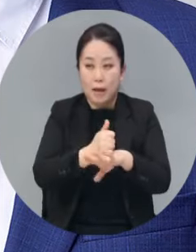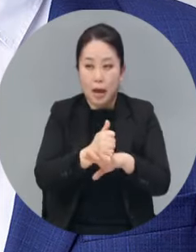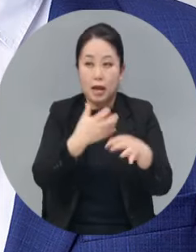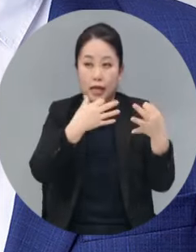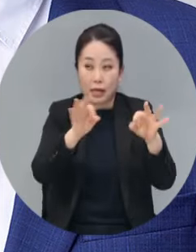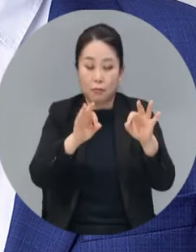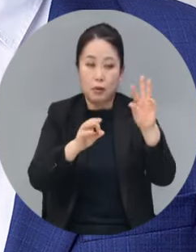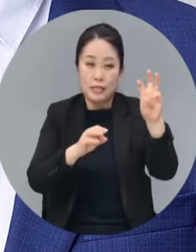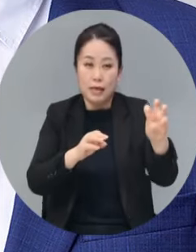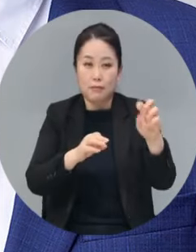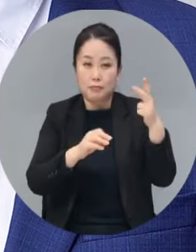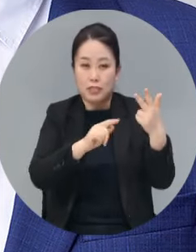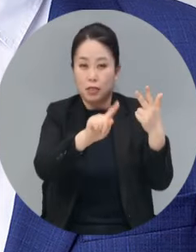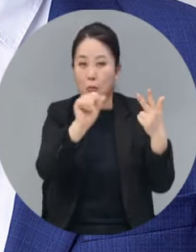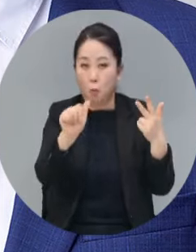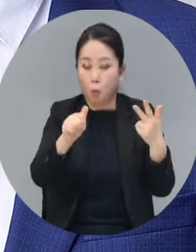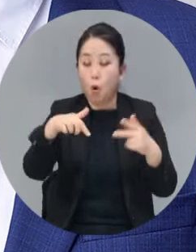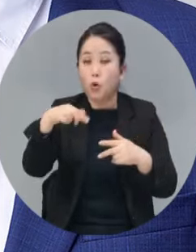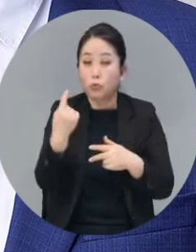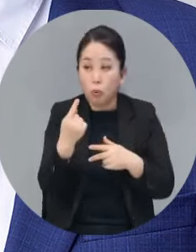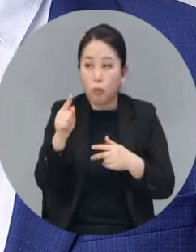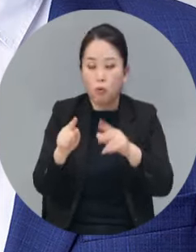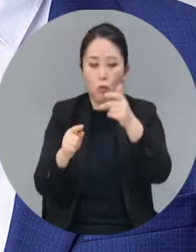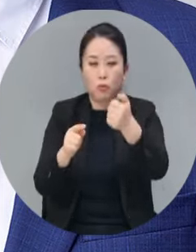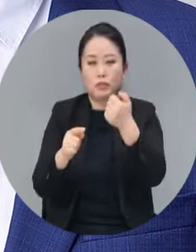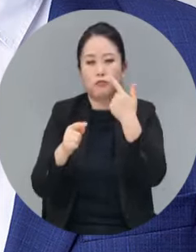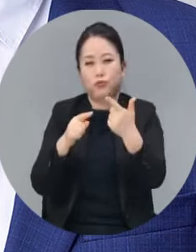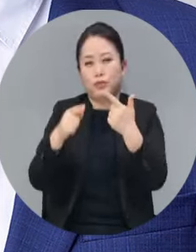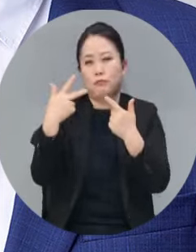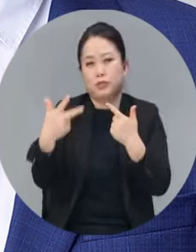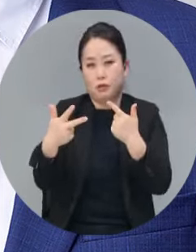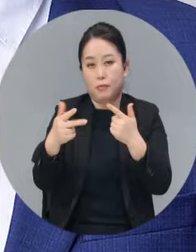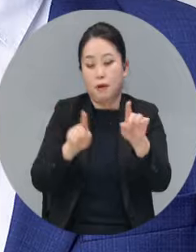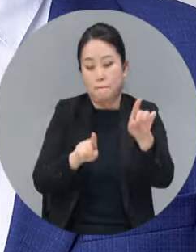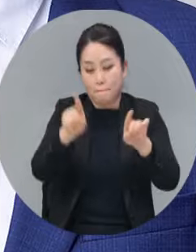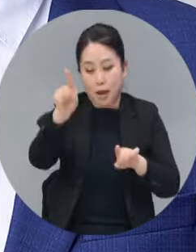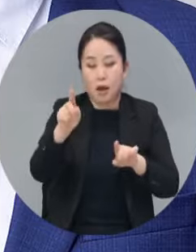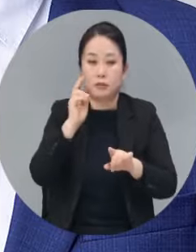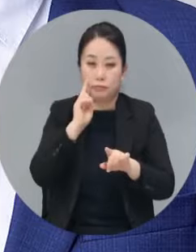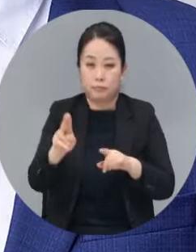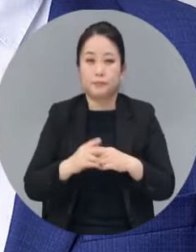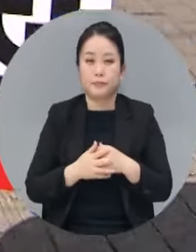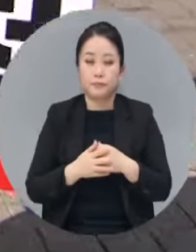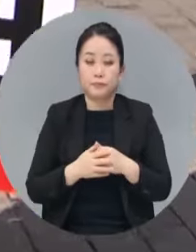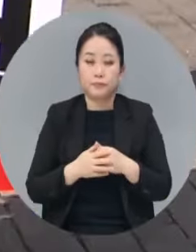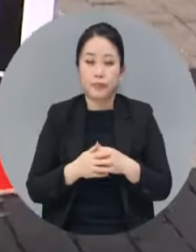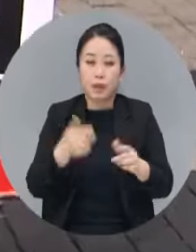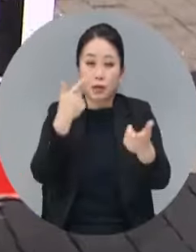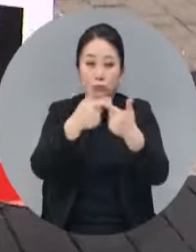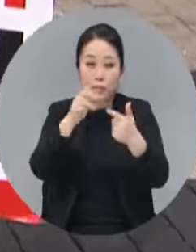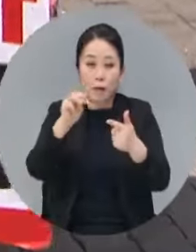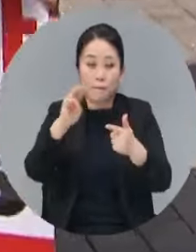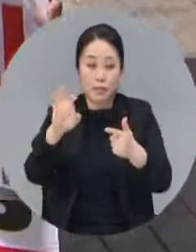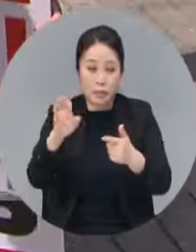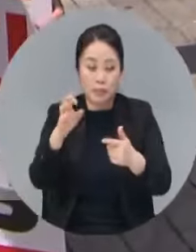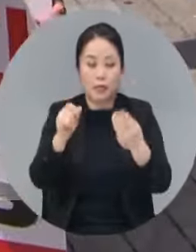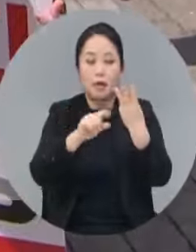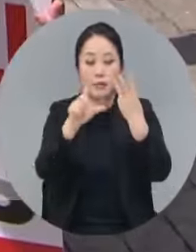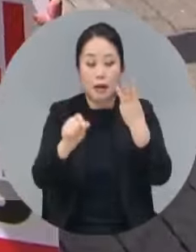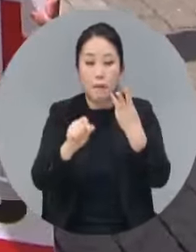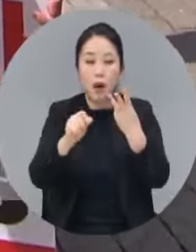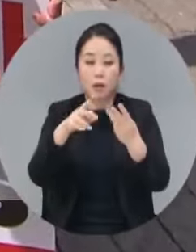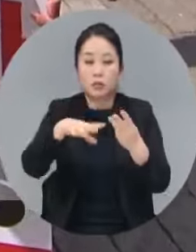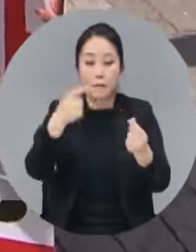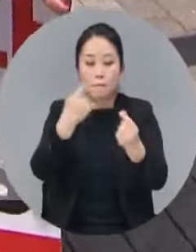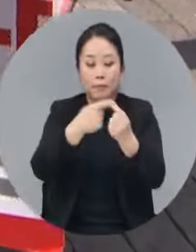후보가 56.7%로 나타나 19.2%포인트의 격차를 보였습니다. 부산 MBC의 지난달 첫